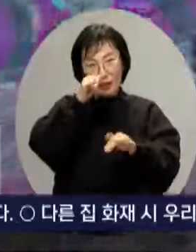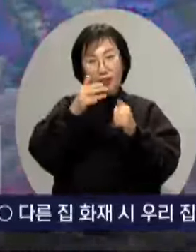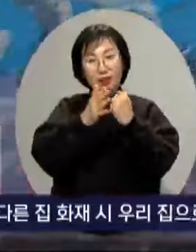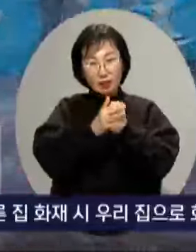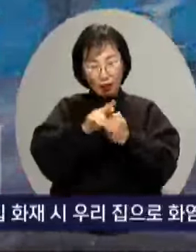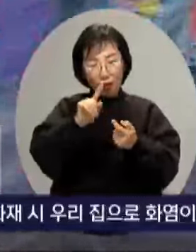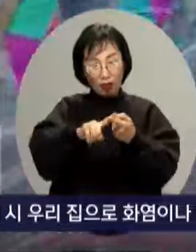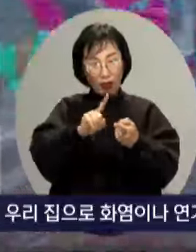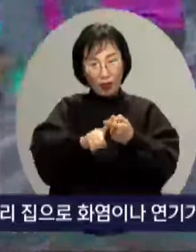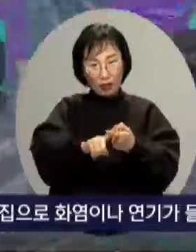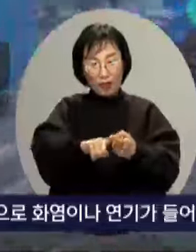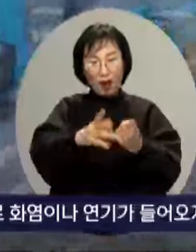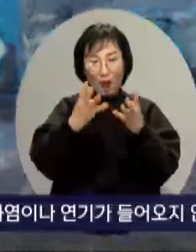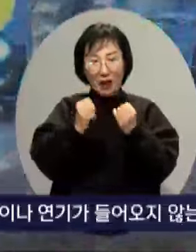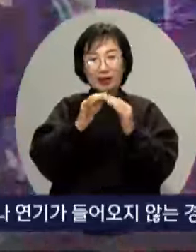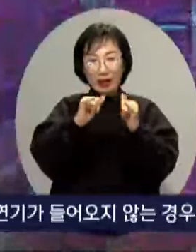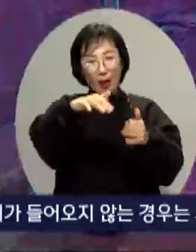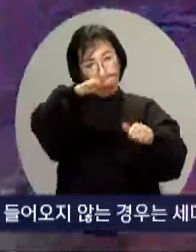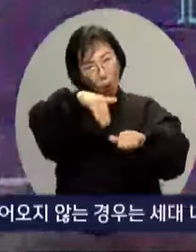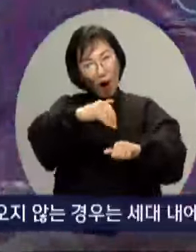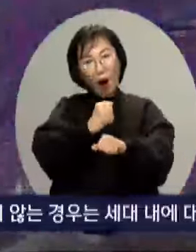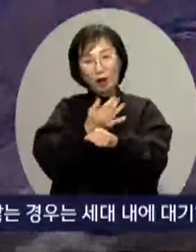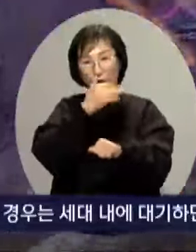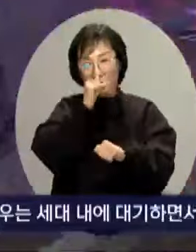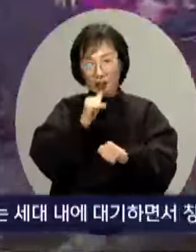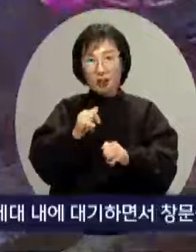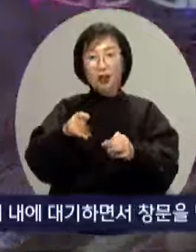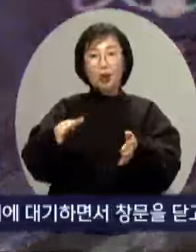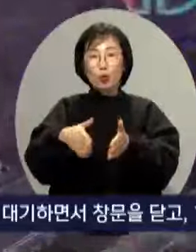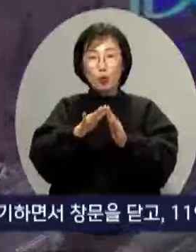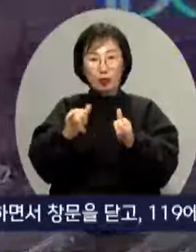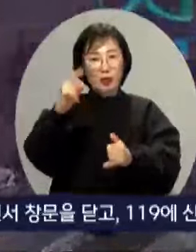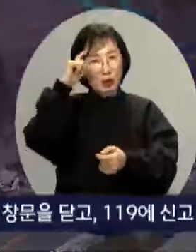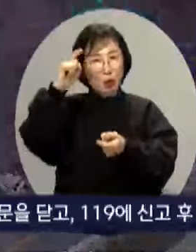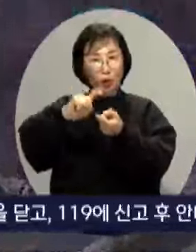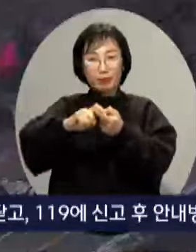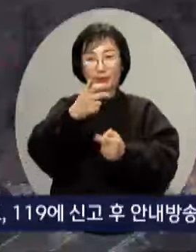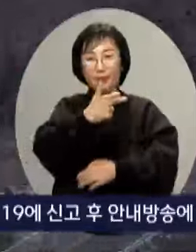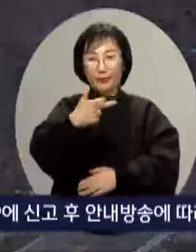수 있을지 도민들의 이목이 집중되고 있습니다. MBC 뉴스 박혜진입니다.